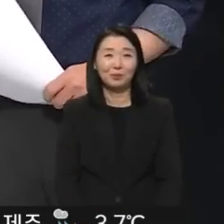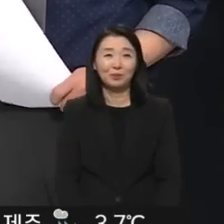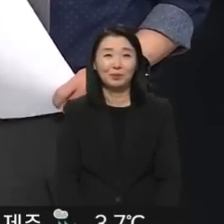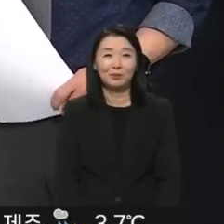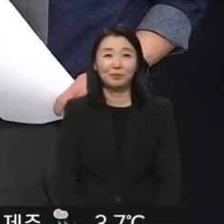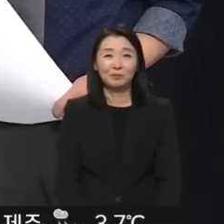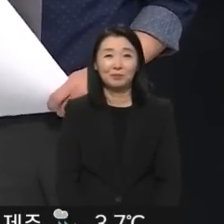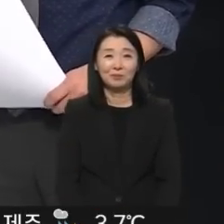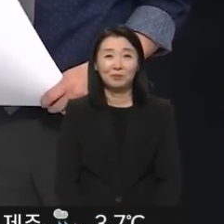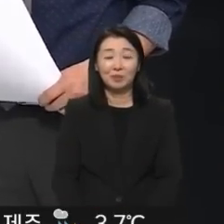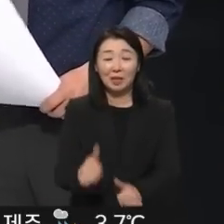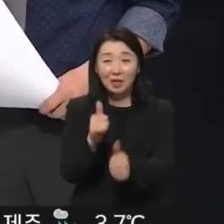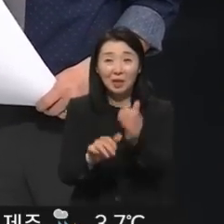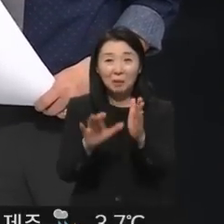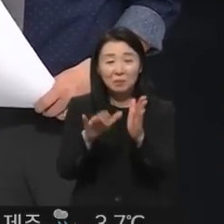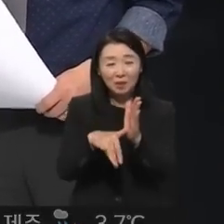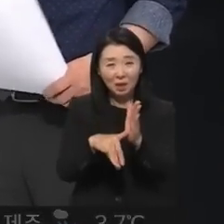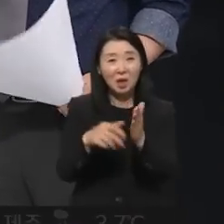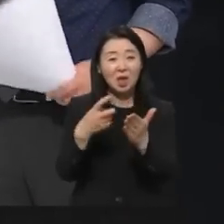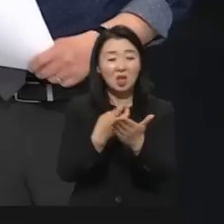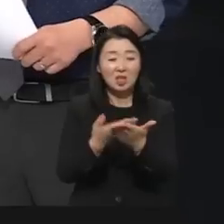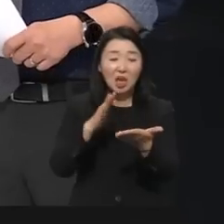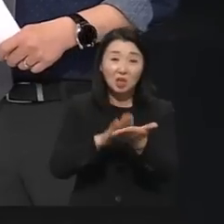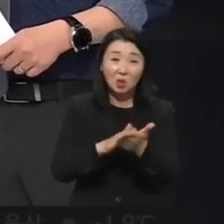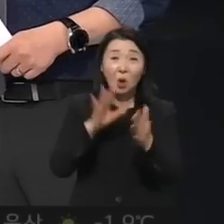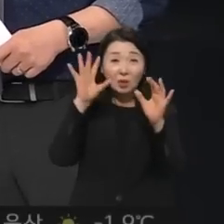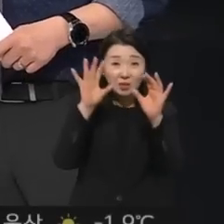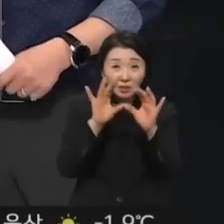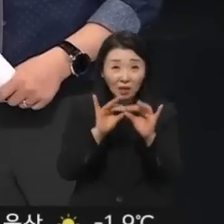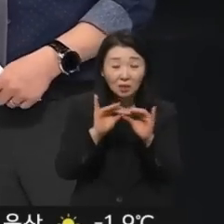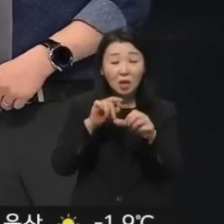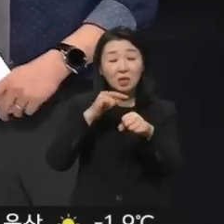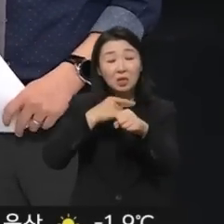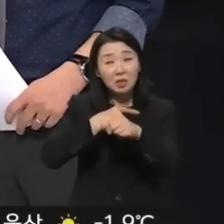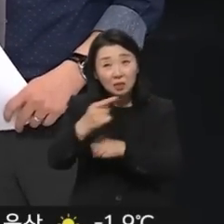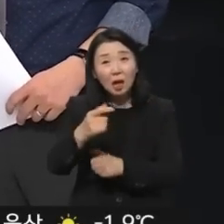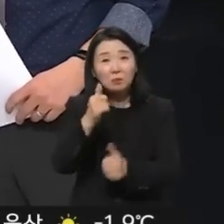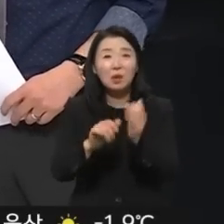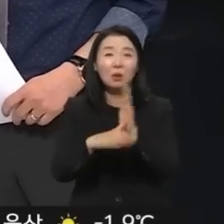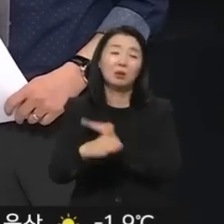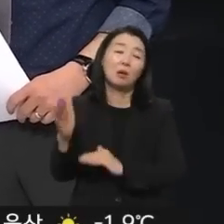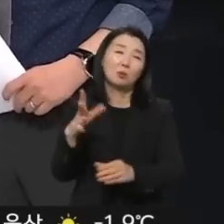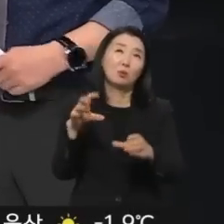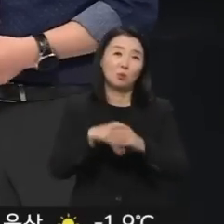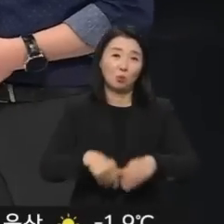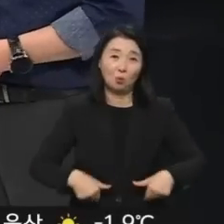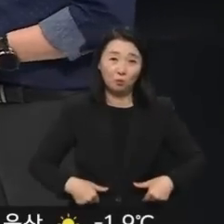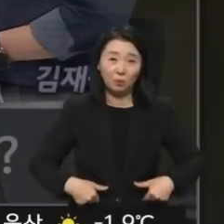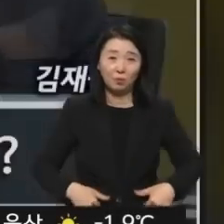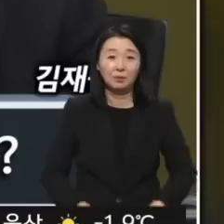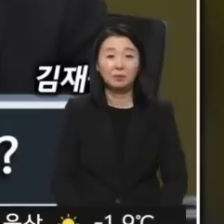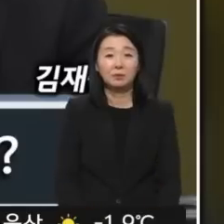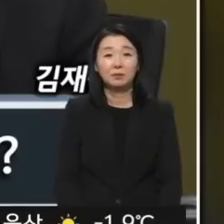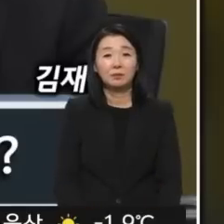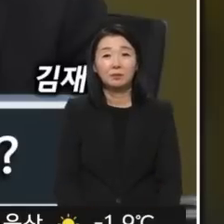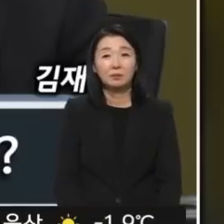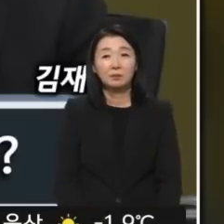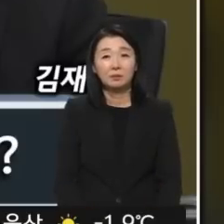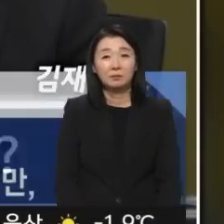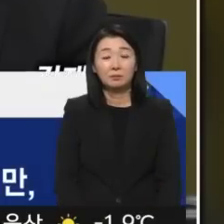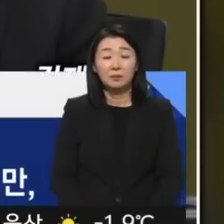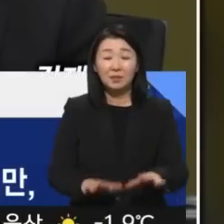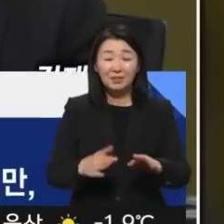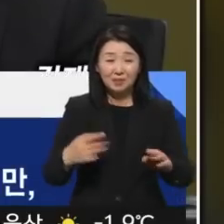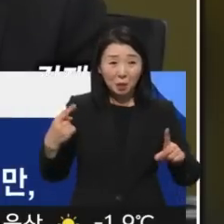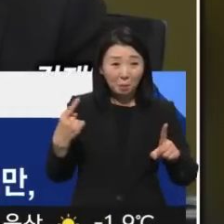전대 룰 개정엔 찬성하지만 다음 전대부터 적용하자는 주장도 나왔는데요. 지금